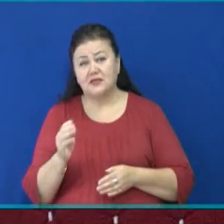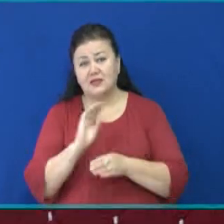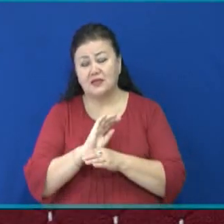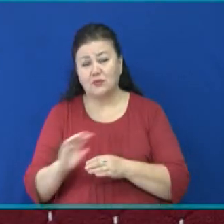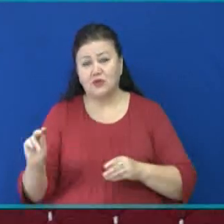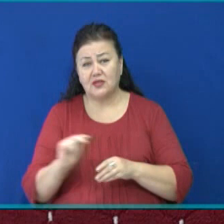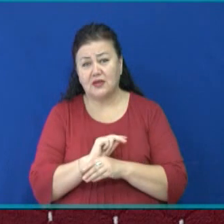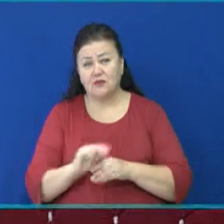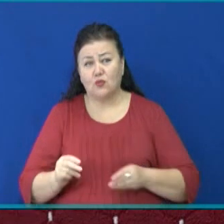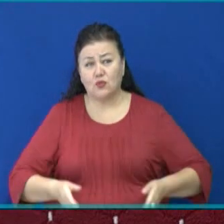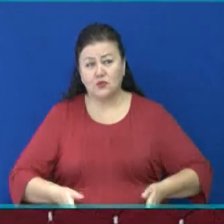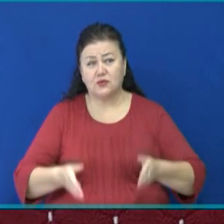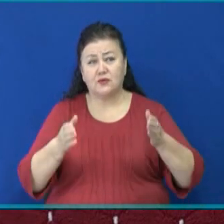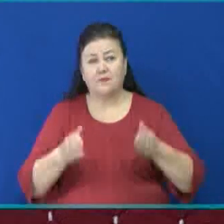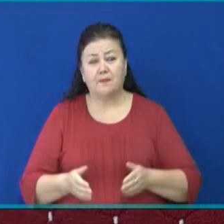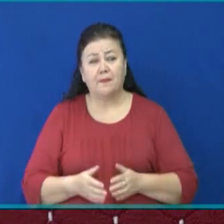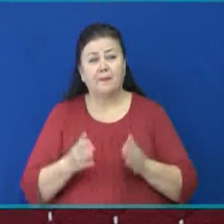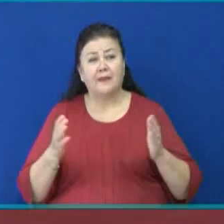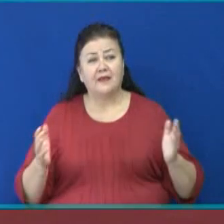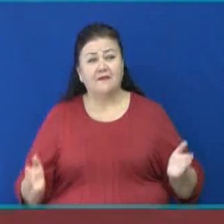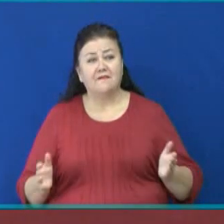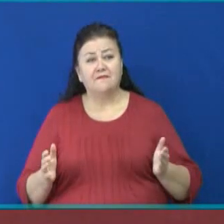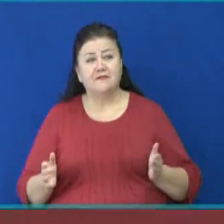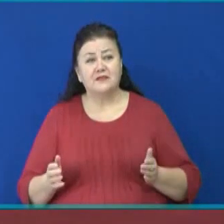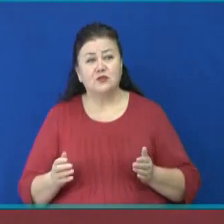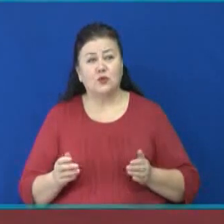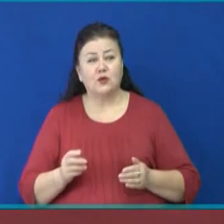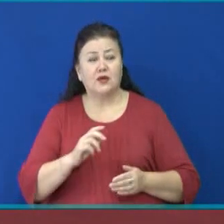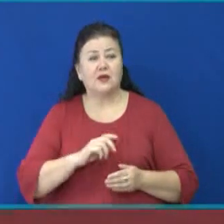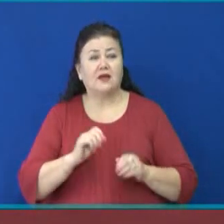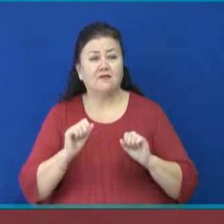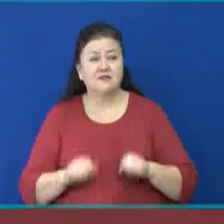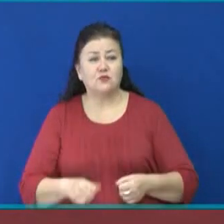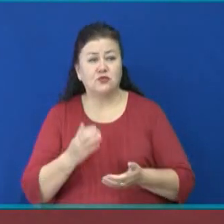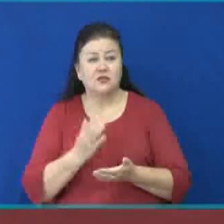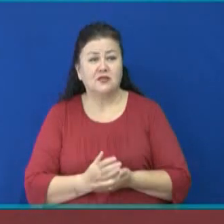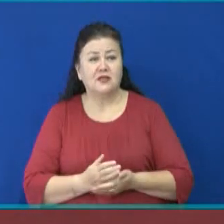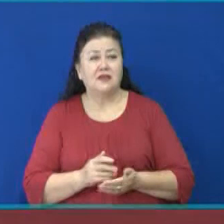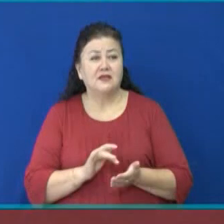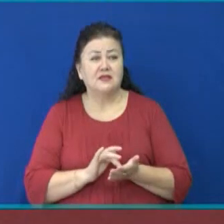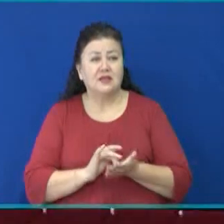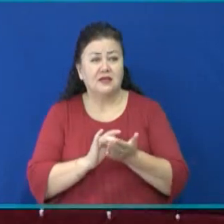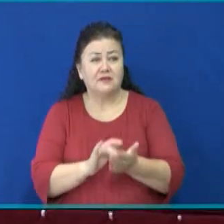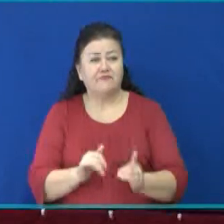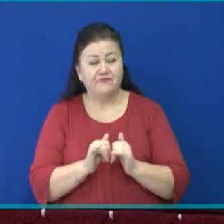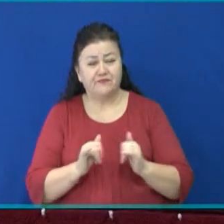туризма. Район имеет высокий потенциал в развитии лечебно-оздоровительного туризма, и в этом направлении необходима системная